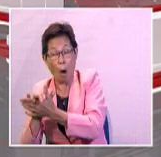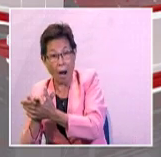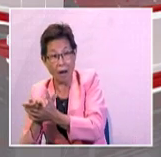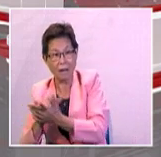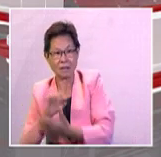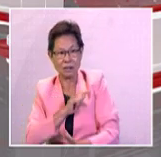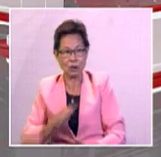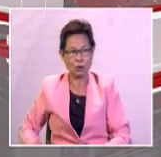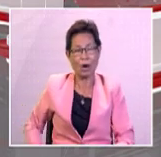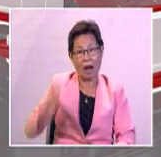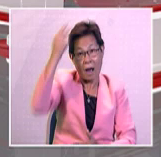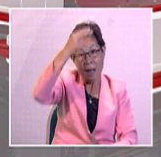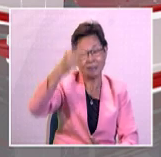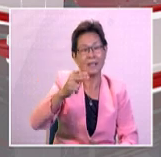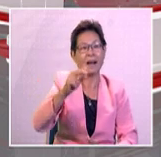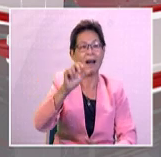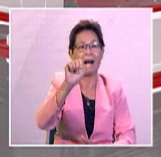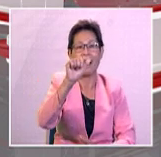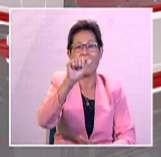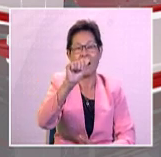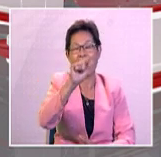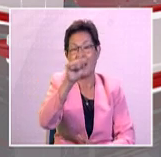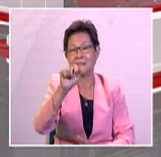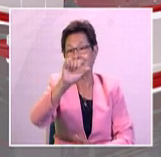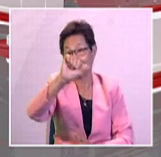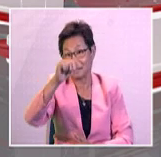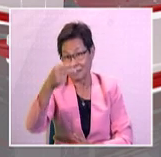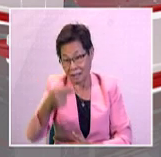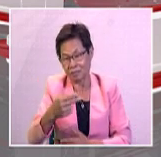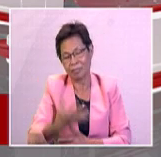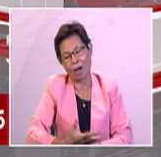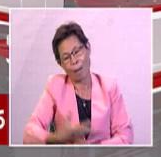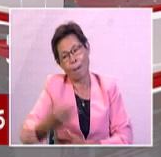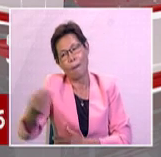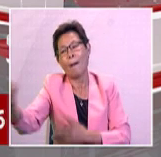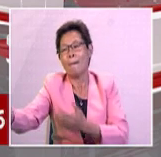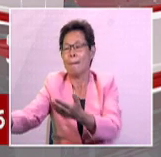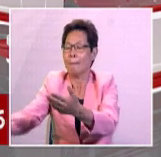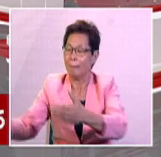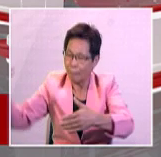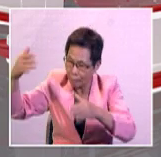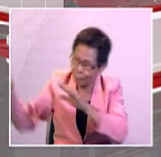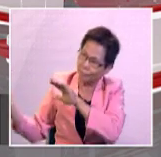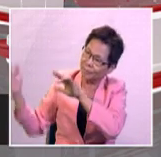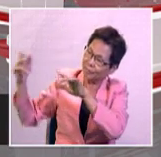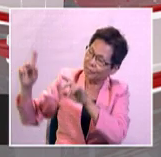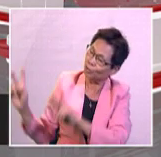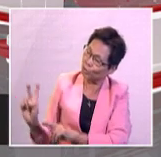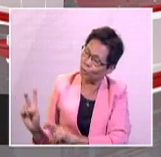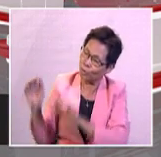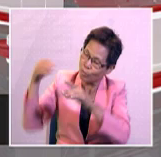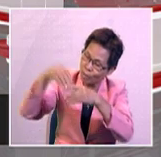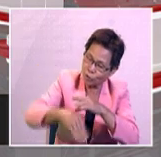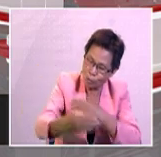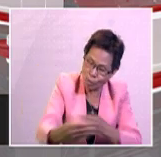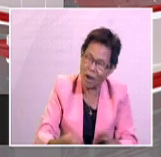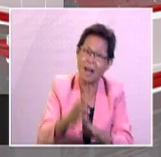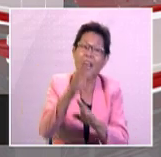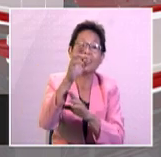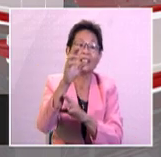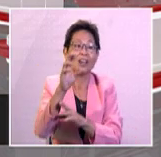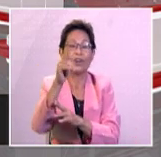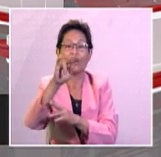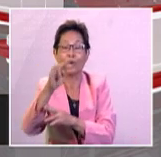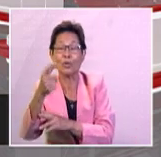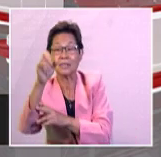Tunku Hajah Azizah Aminah Maimunah Iskandariah berangkat masuk ke Bailarong Seri. Istimewanya, istiadat